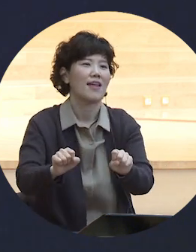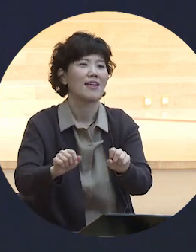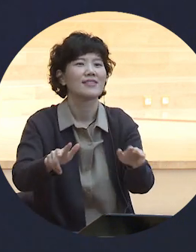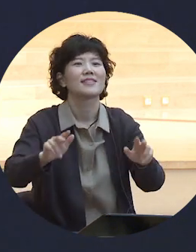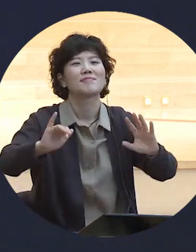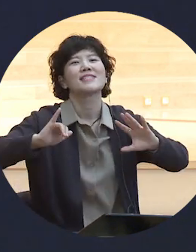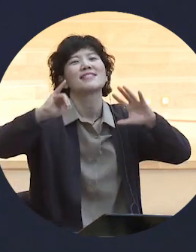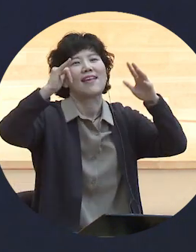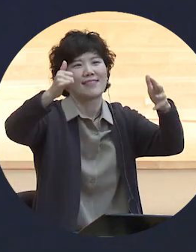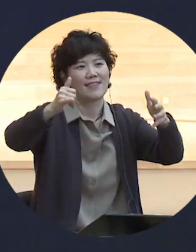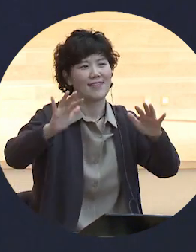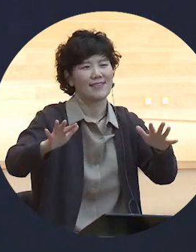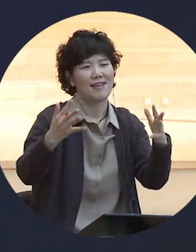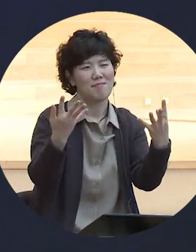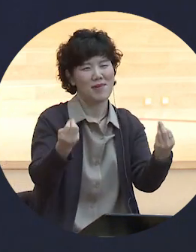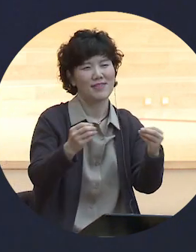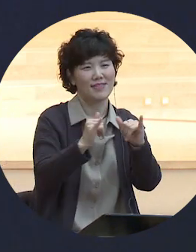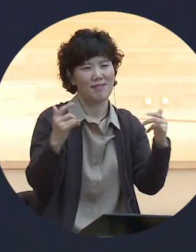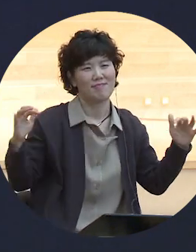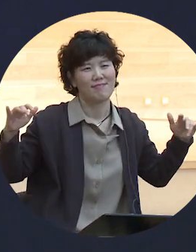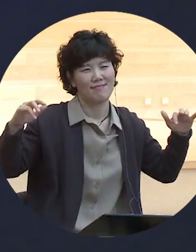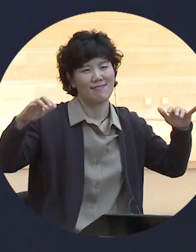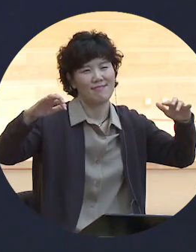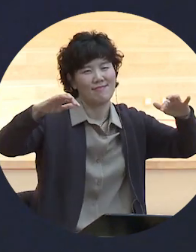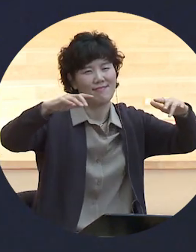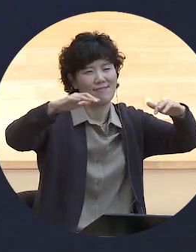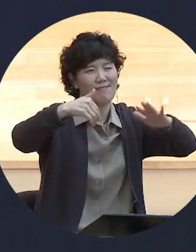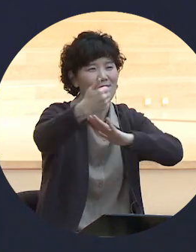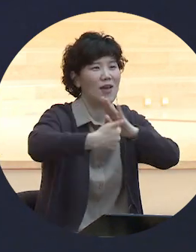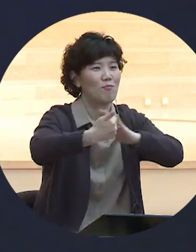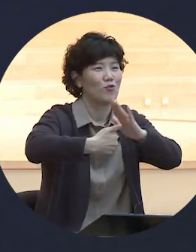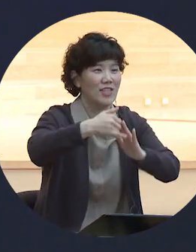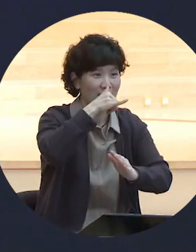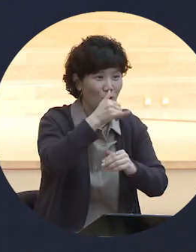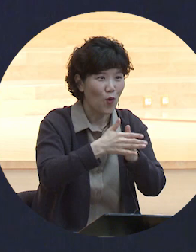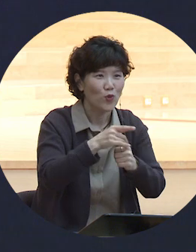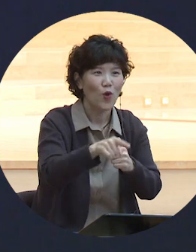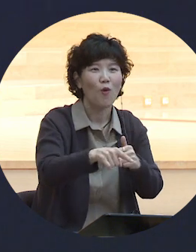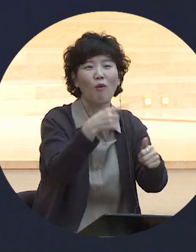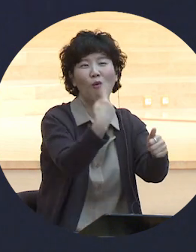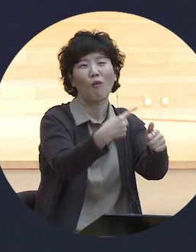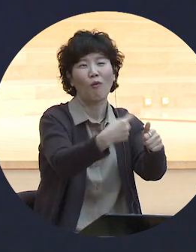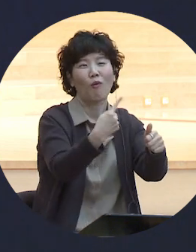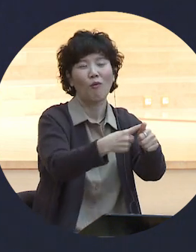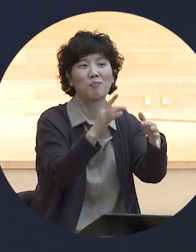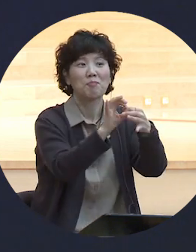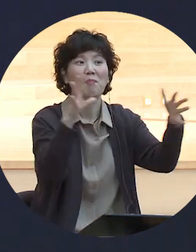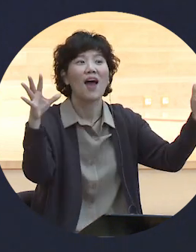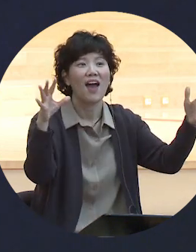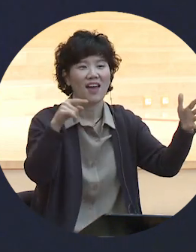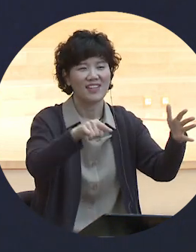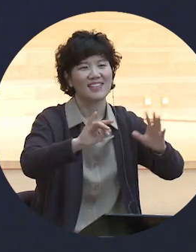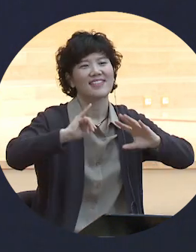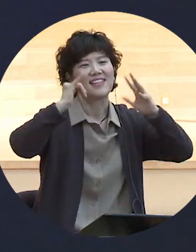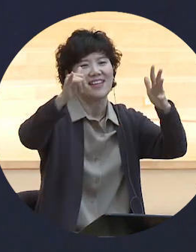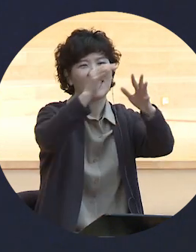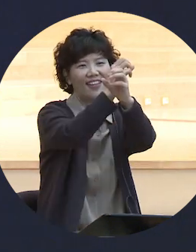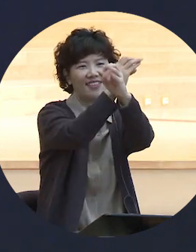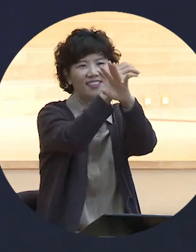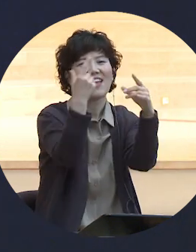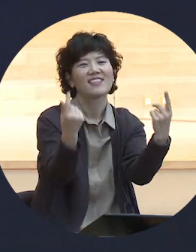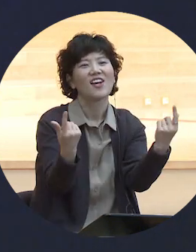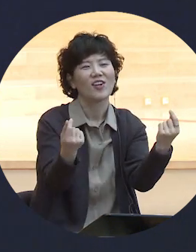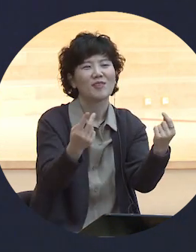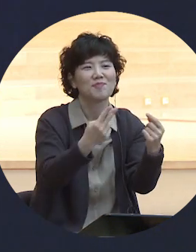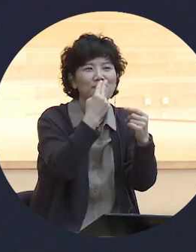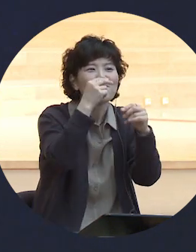세상에서 가장 많은 사람들의 방문을 받고 있고 그가 받는 비난에도 불구하고 세상에 등대어 빛으로